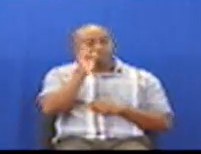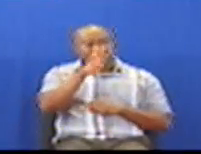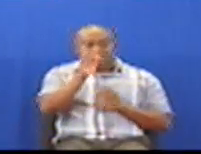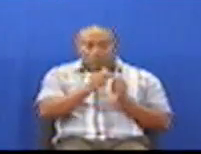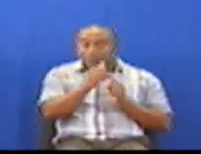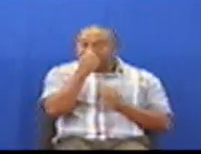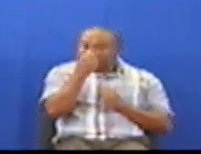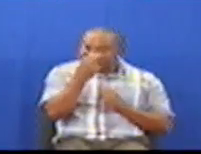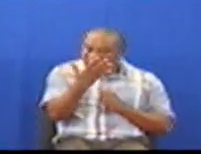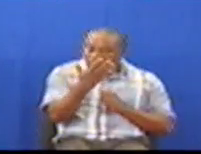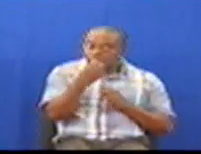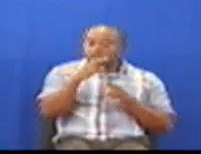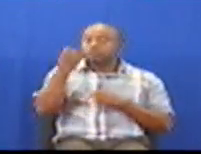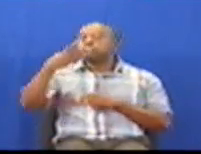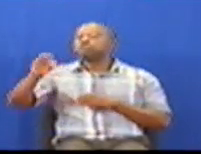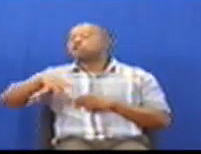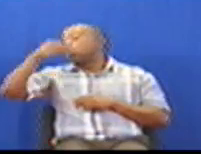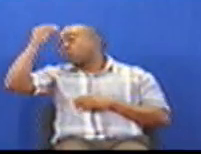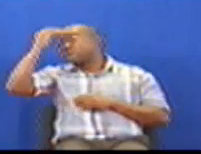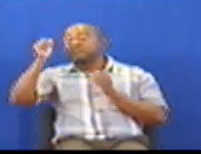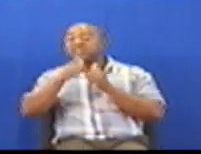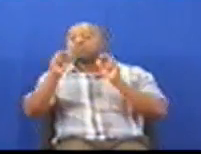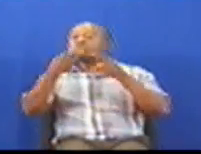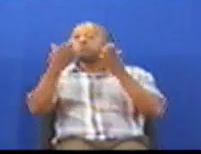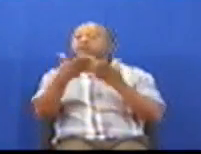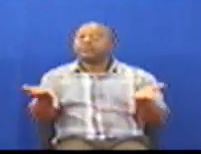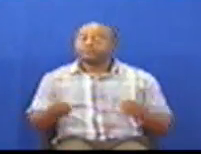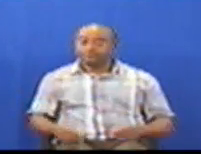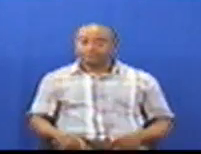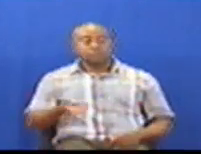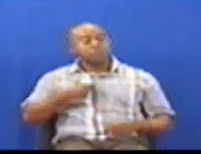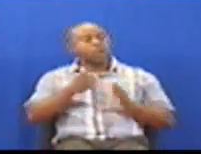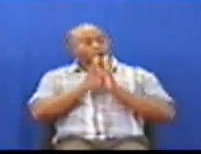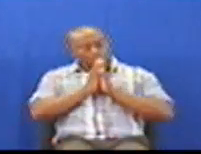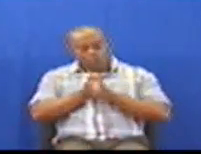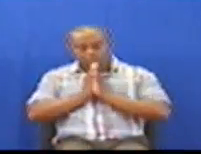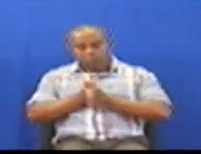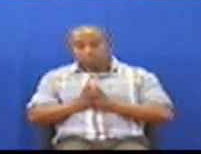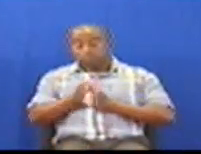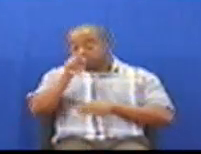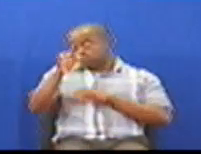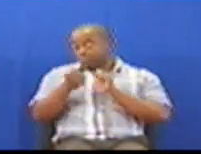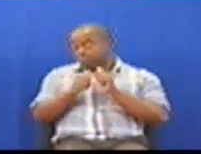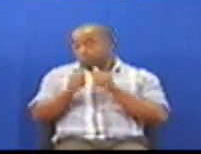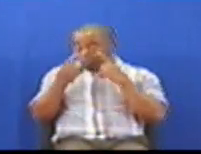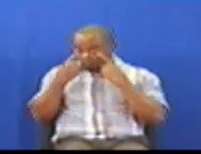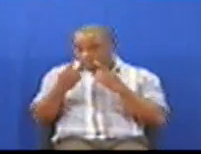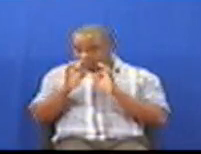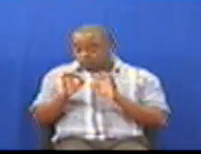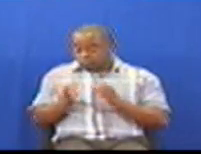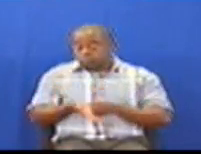jambo. Anaona mazingira ni yale yale. Mimi nikushauri sana, nikuombe sana mheshimiwa waziri, hebu liangalie hili katika mtazamo ambao unaweza